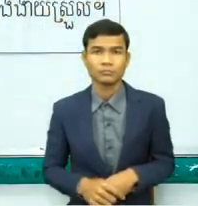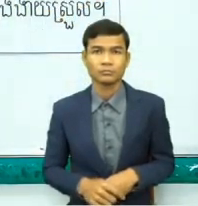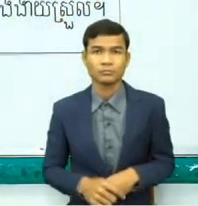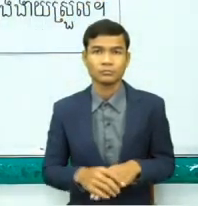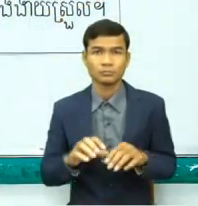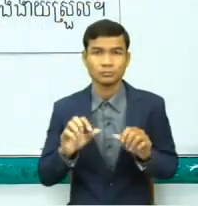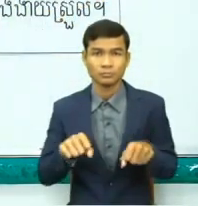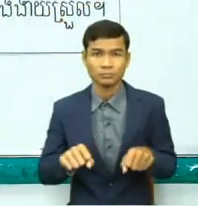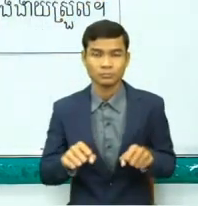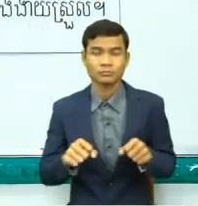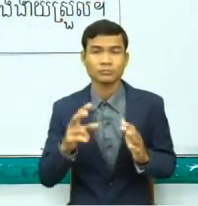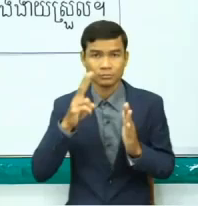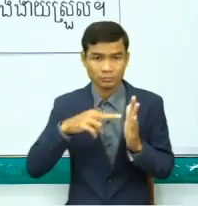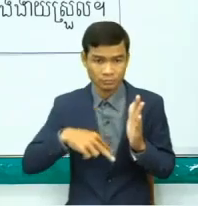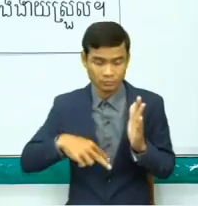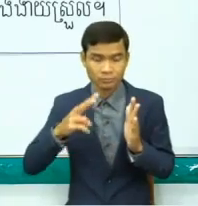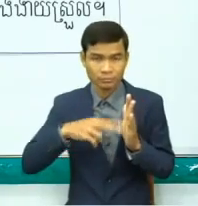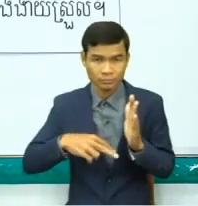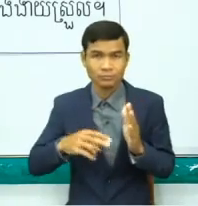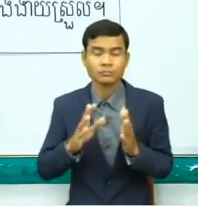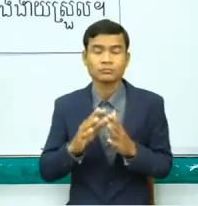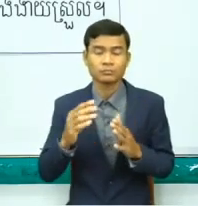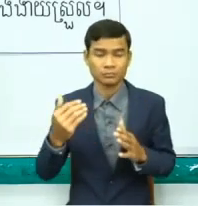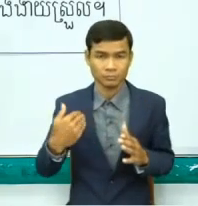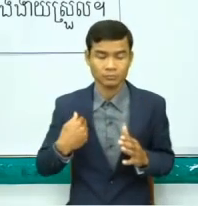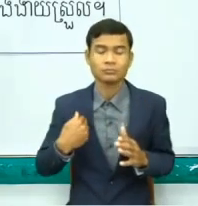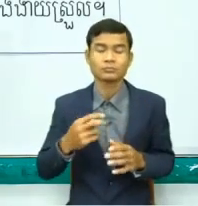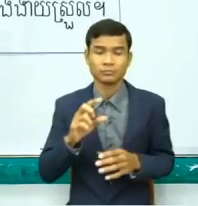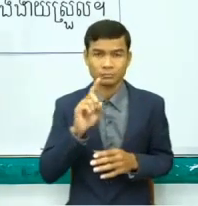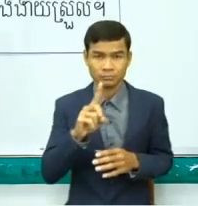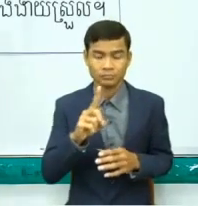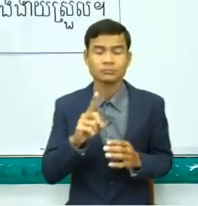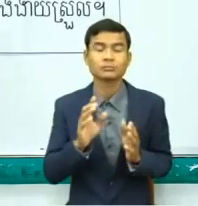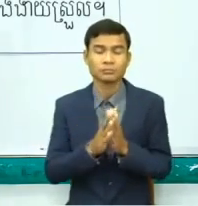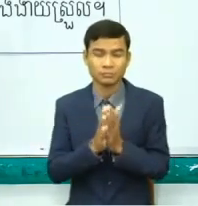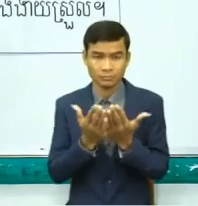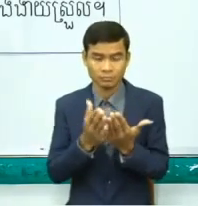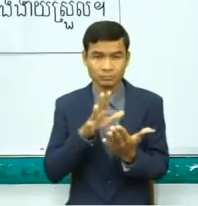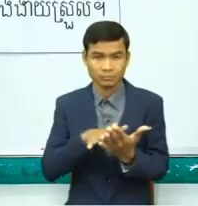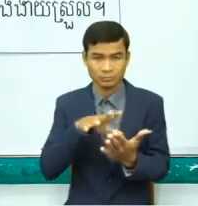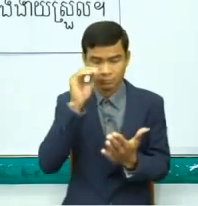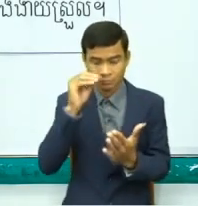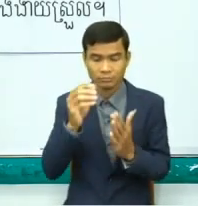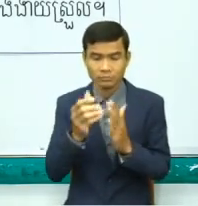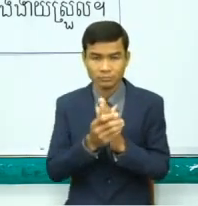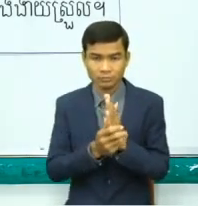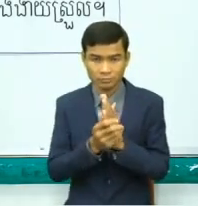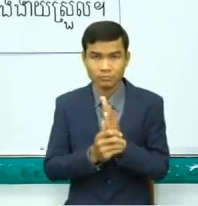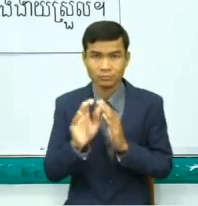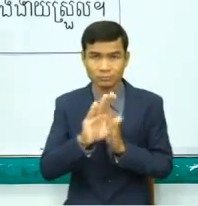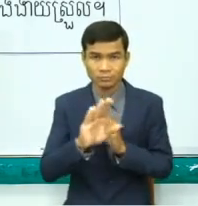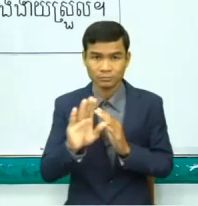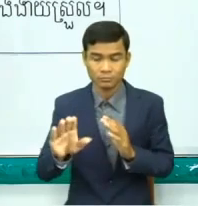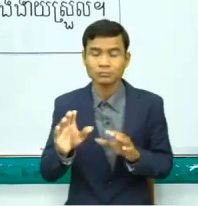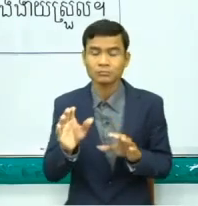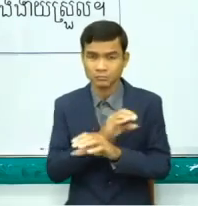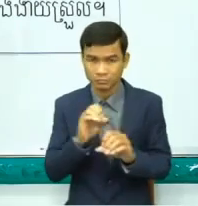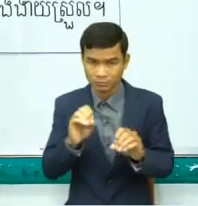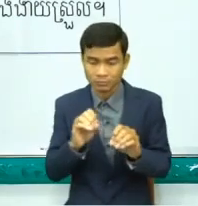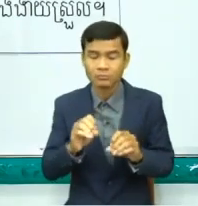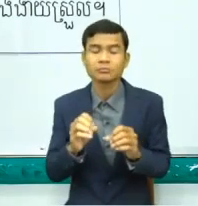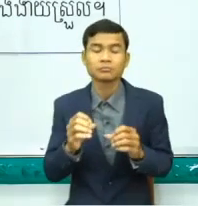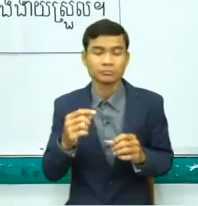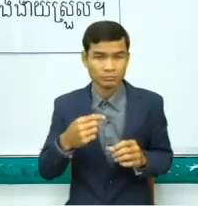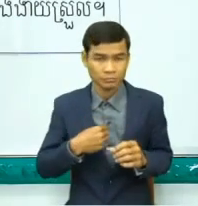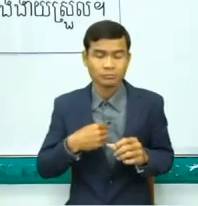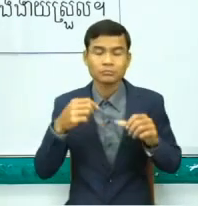chán chấm ắt bật này cha cứ chị ắt bật muối đa ắt miên được nông sản phơi sạch sạch cô được bà con tề chàng chẳng ắt bật ní cứ nè kêu